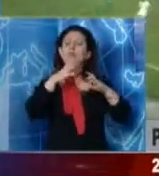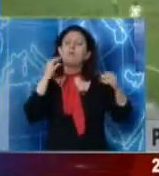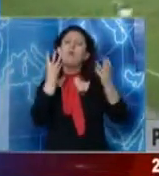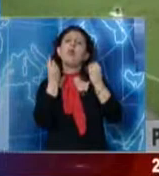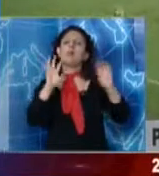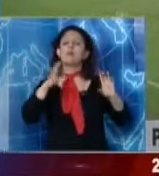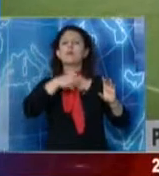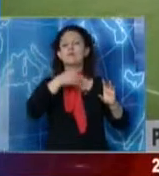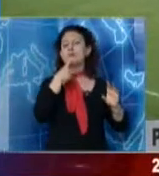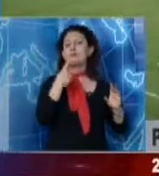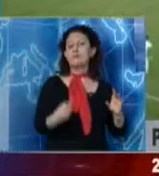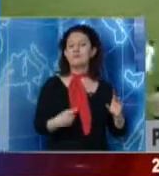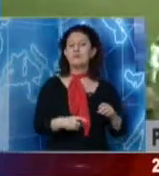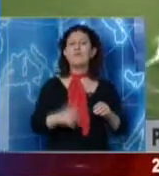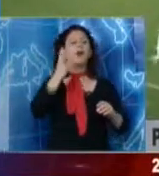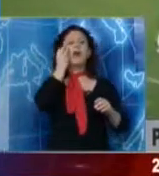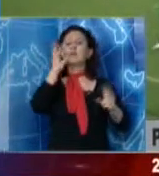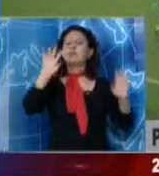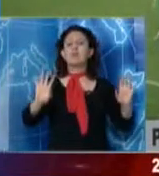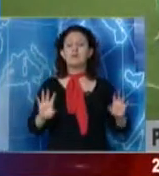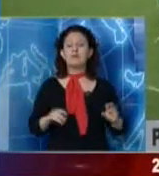olmadığını kaydetti. Anlamadılar.